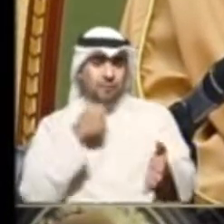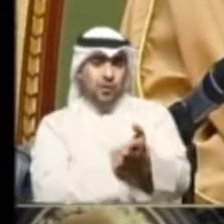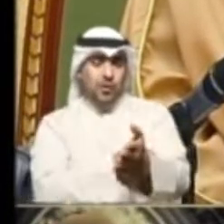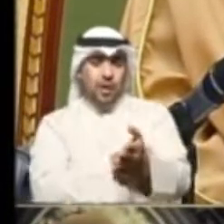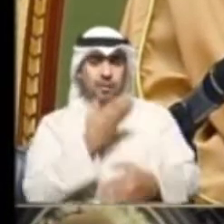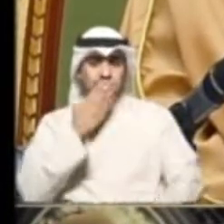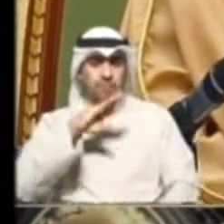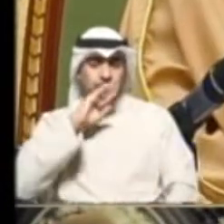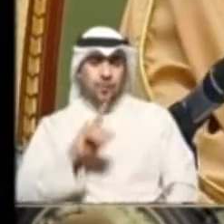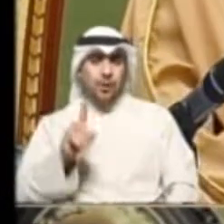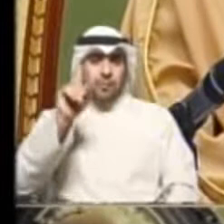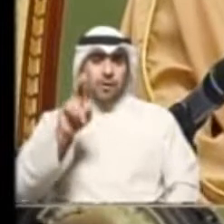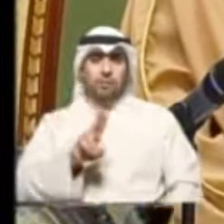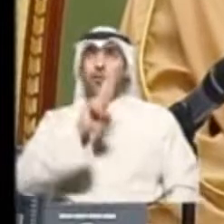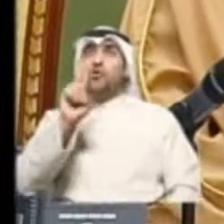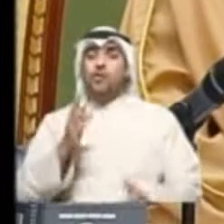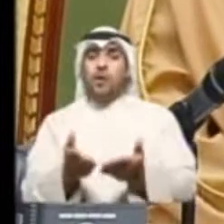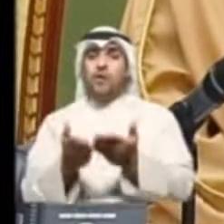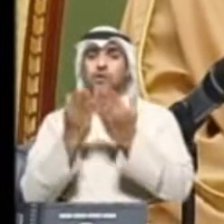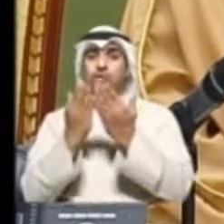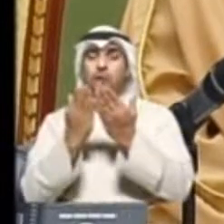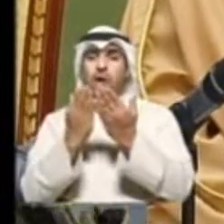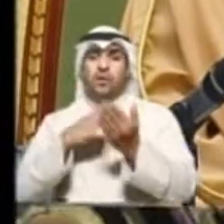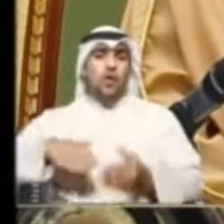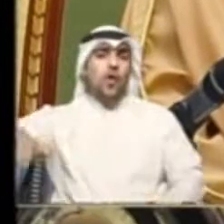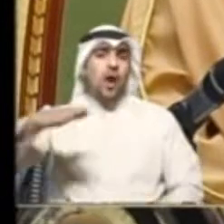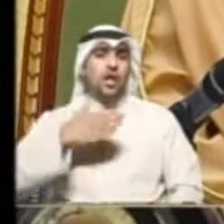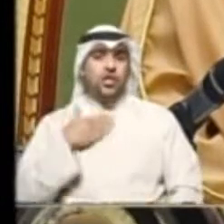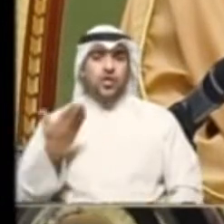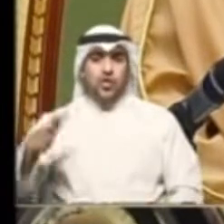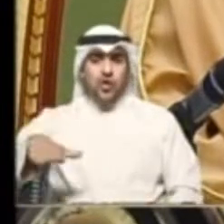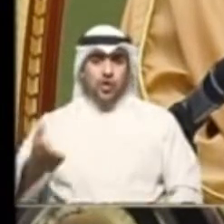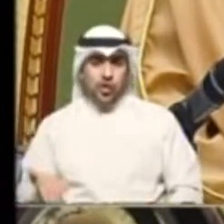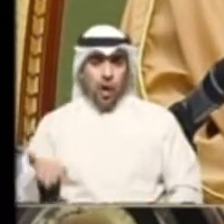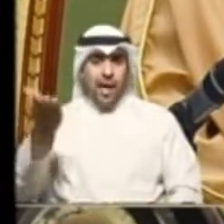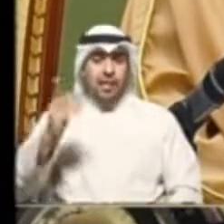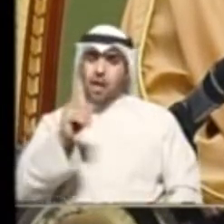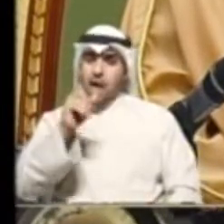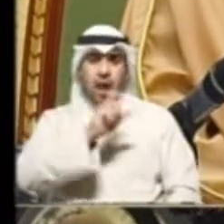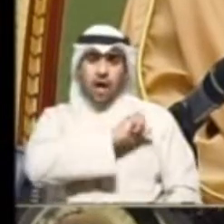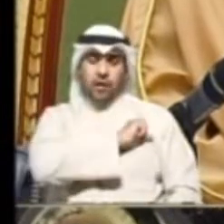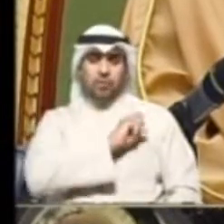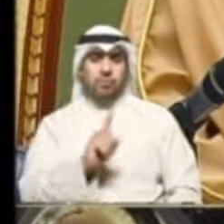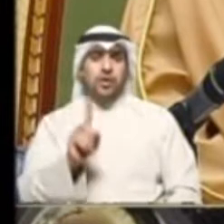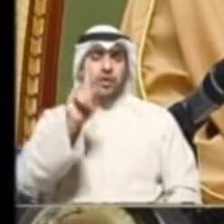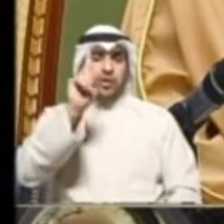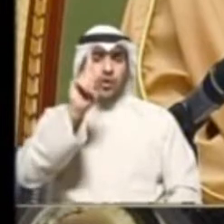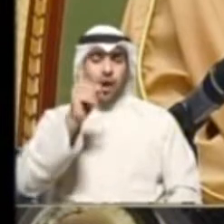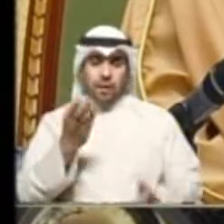فأسأل الله لهم الرحمه، وأسأل الله ان يكون